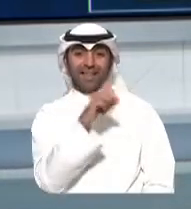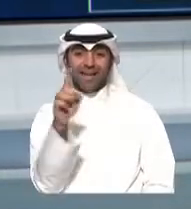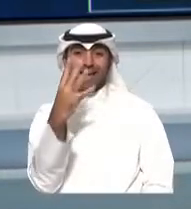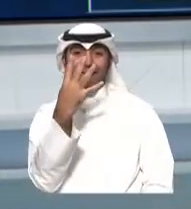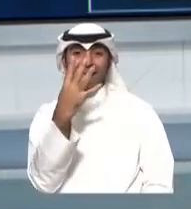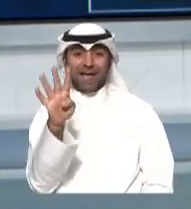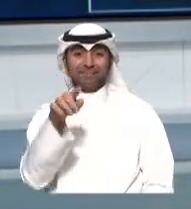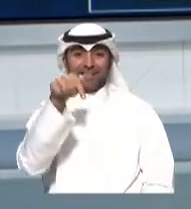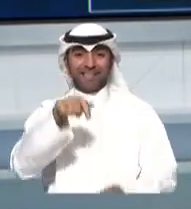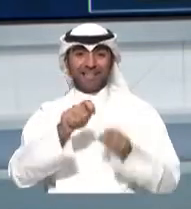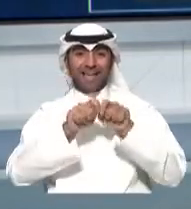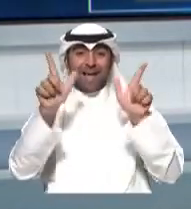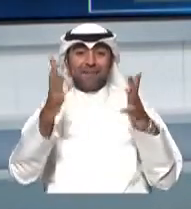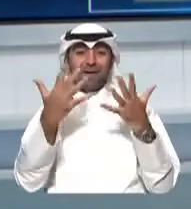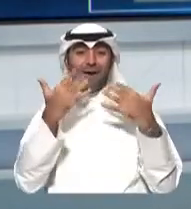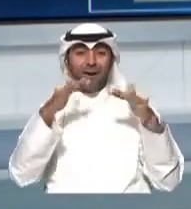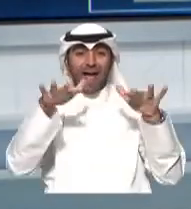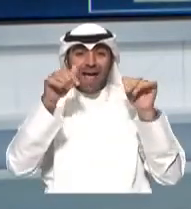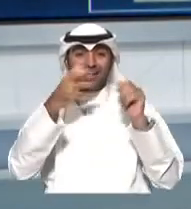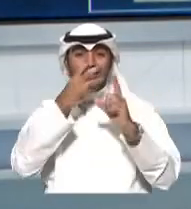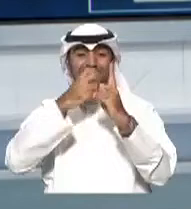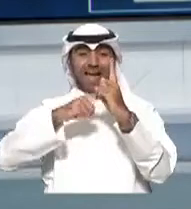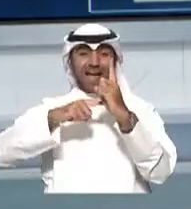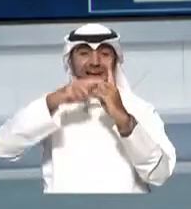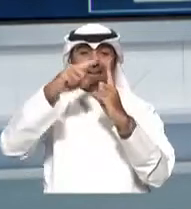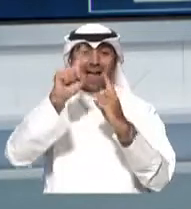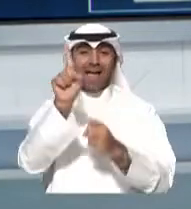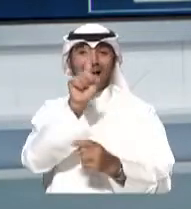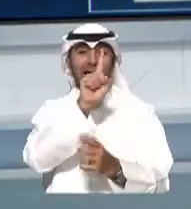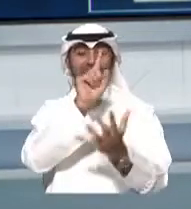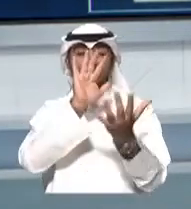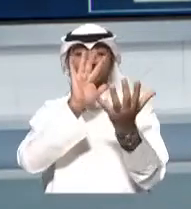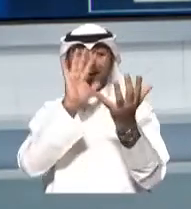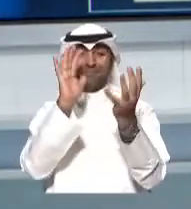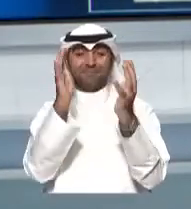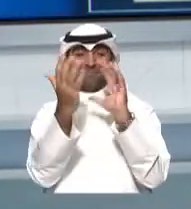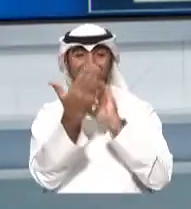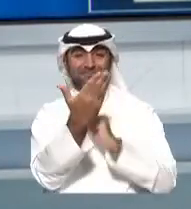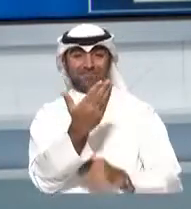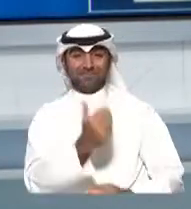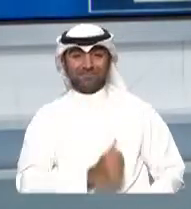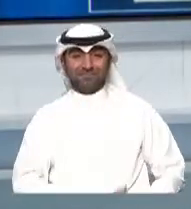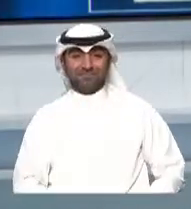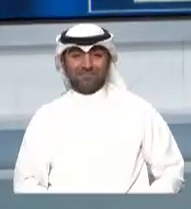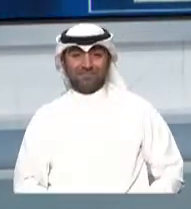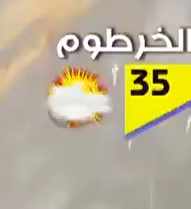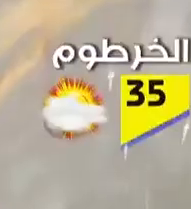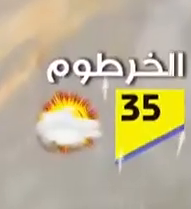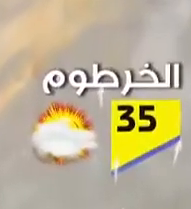بنهاية الشهر الجاري. نشرتنا الجوية تنتهي، ولكن بعد درجات الحرارة للعواصم والمدن حول العالم.